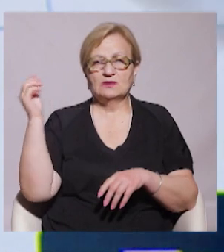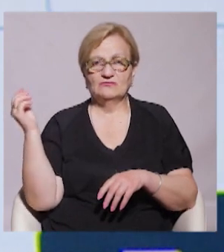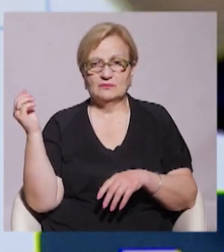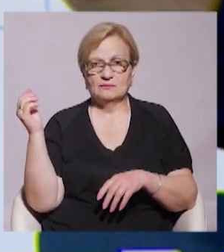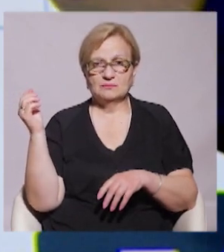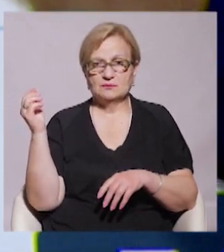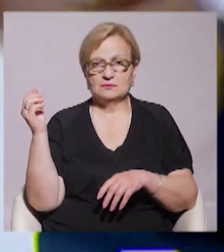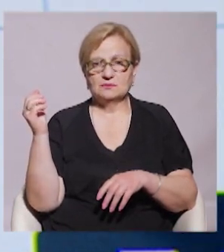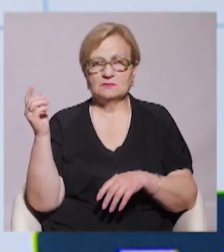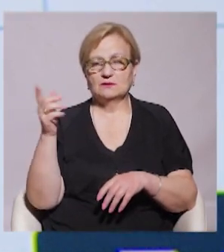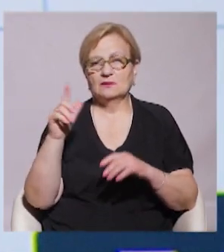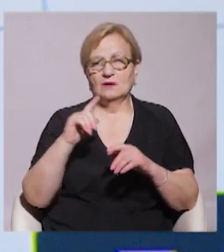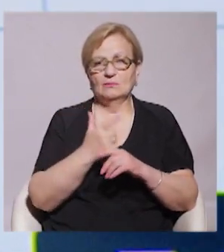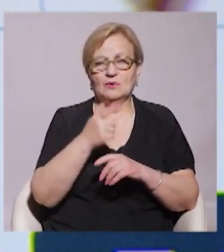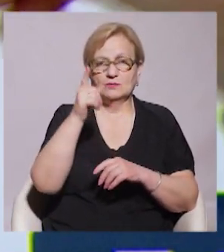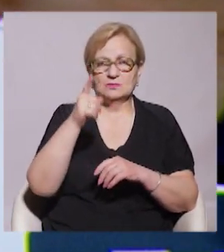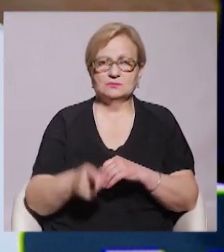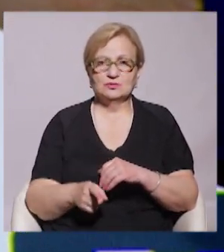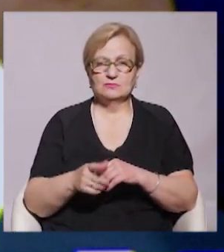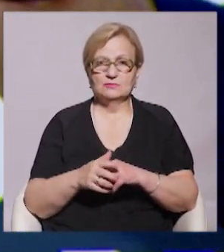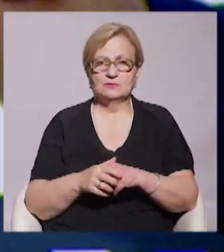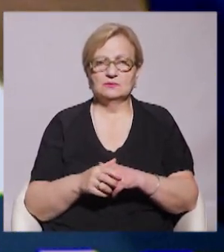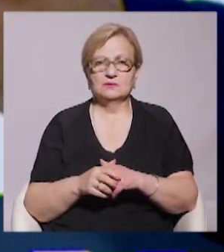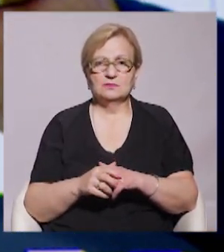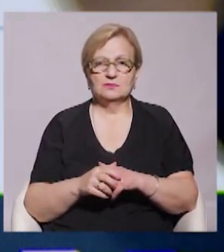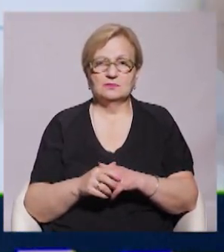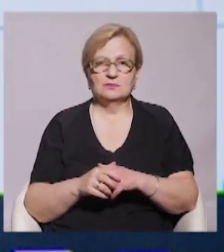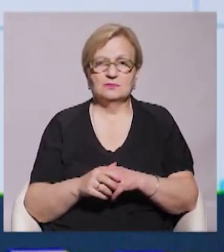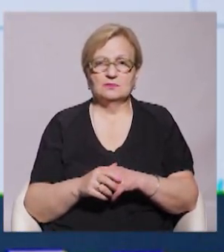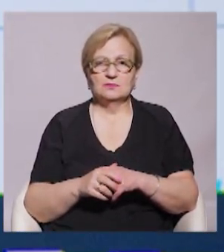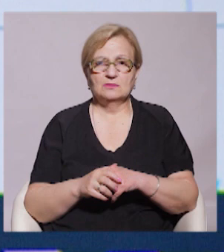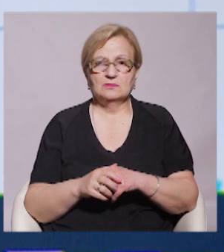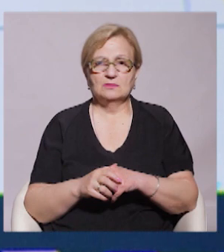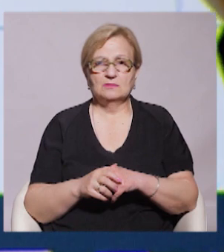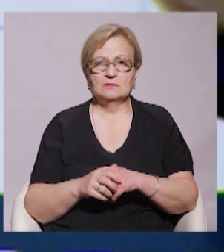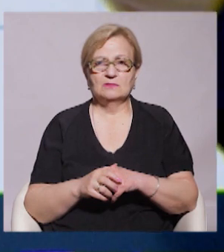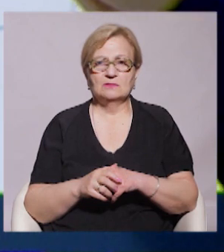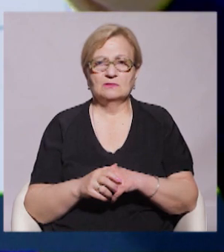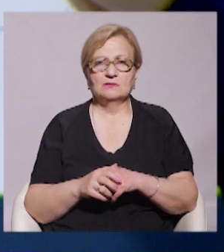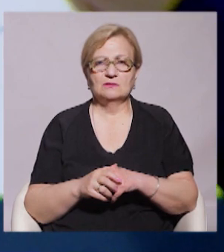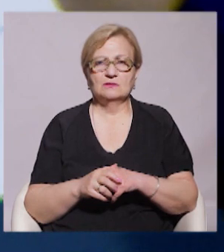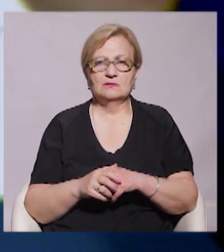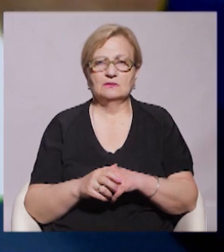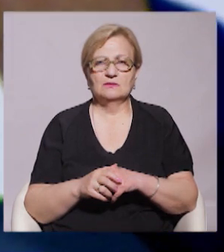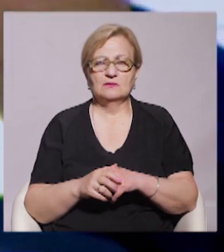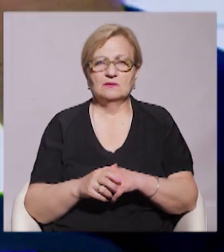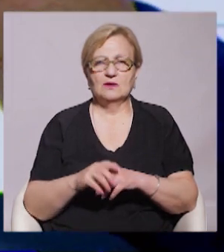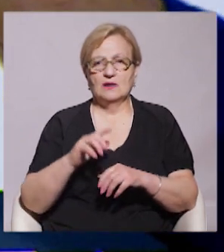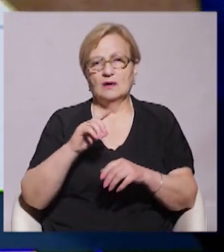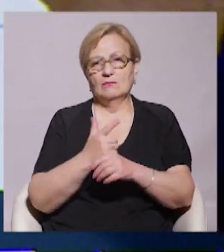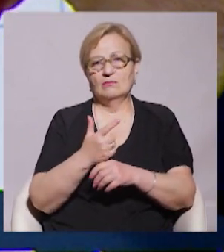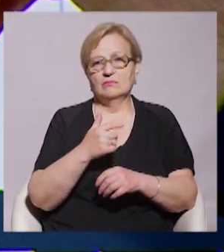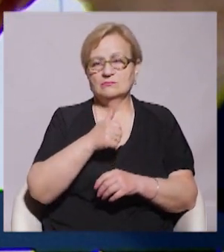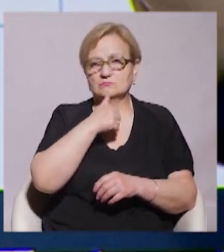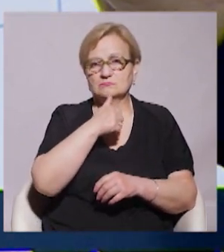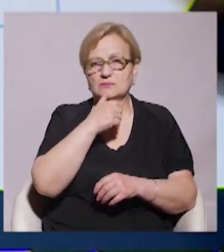ვიღებ და ჩამოუსვავთ. რაღაც ეს 4-იანი კარგი არ გამომივიდა. კიდე ერთხელ უნდა დავწერო. დახრილი